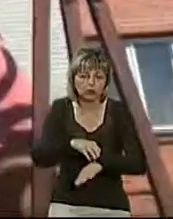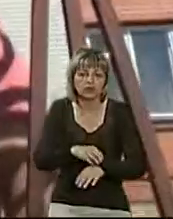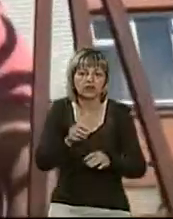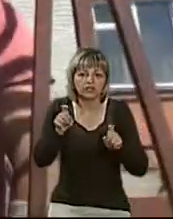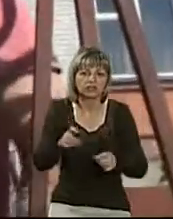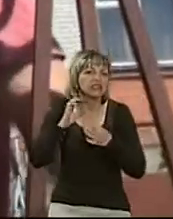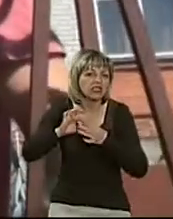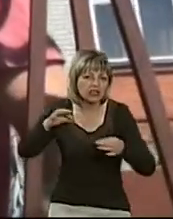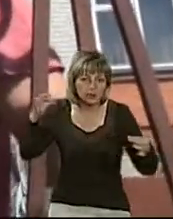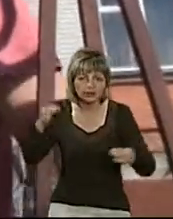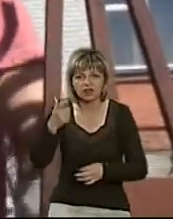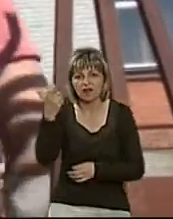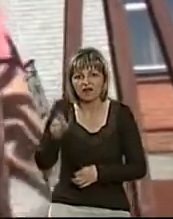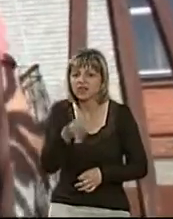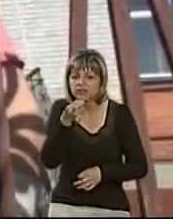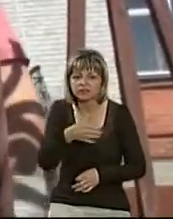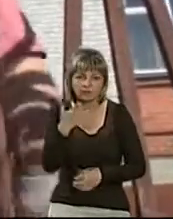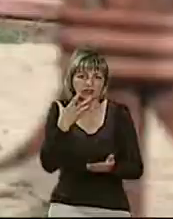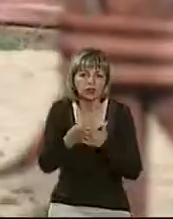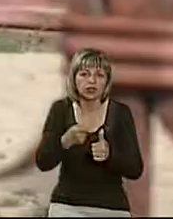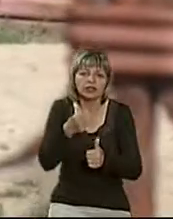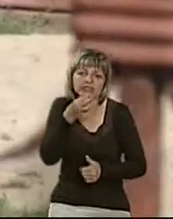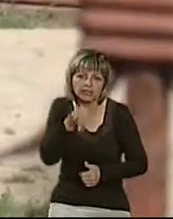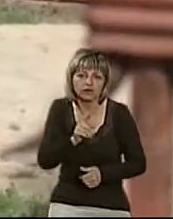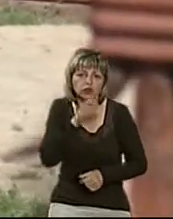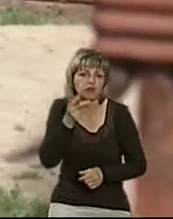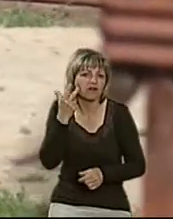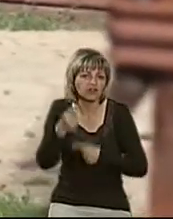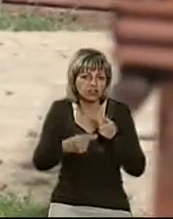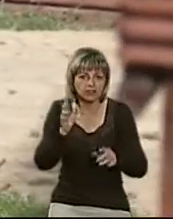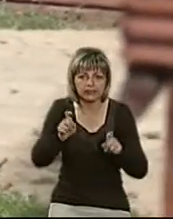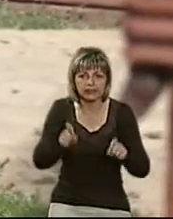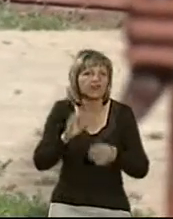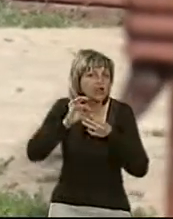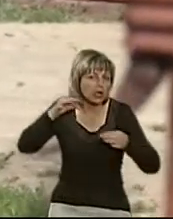Його власник, який не захотів назватися, розповів, що раніше собака увесь час був на ланцюгу.